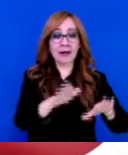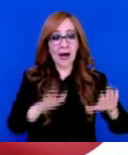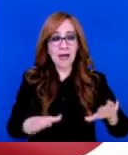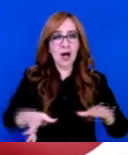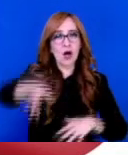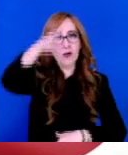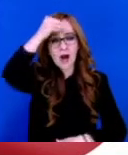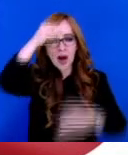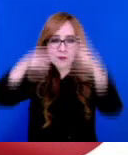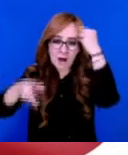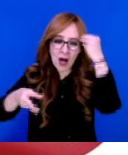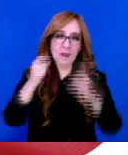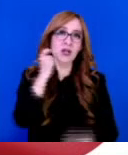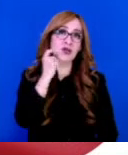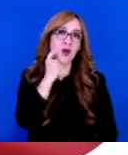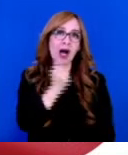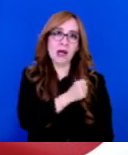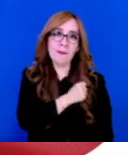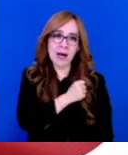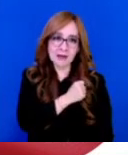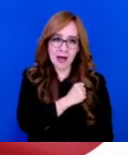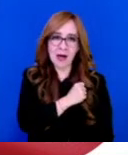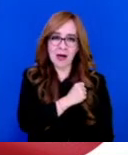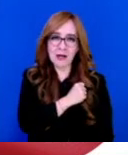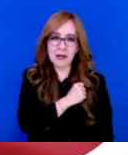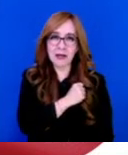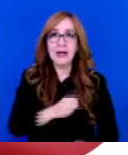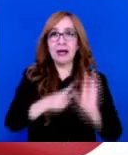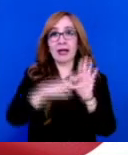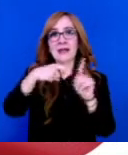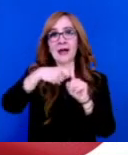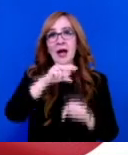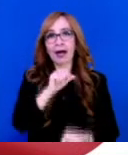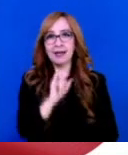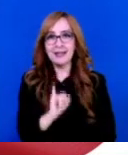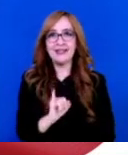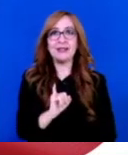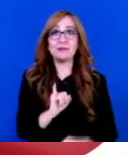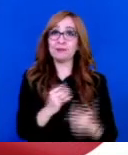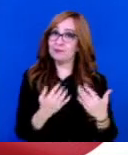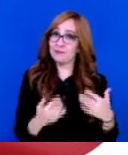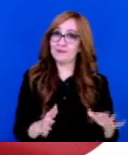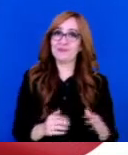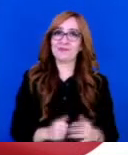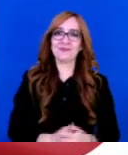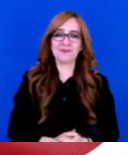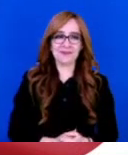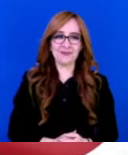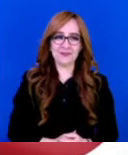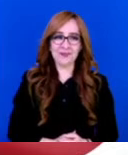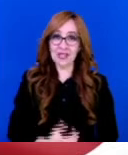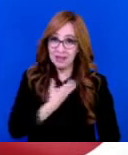memahami tentang kebangsaan NKRI. Demikian. Masih ada waktu, Bapak, ingin